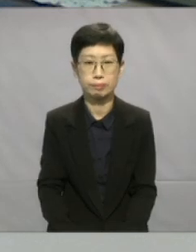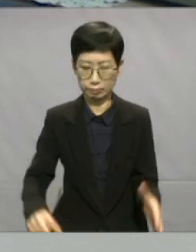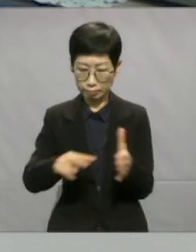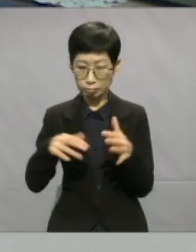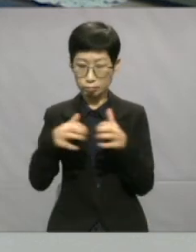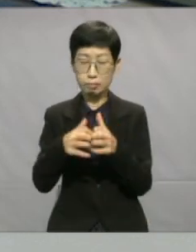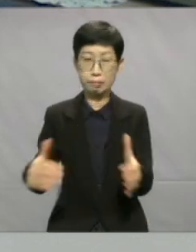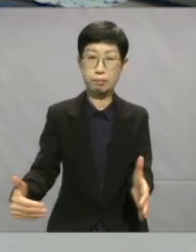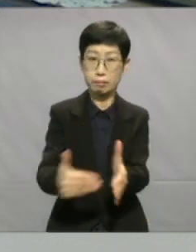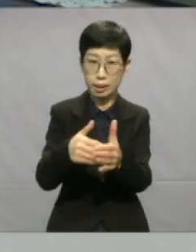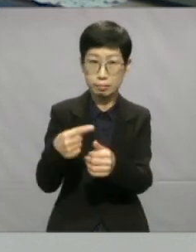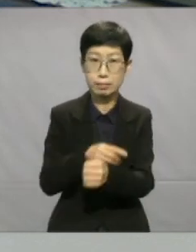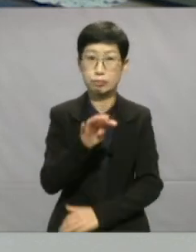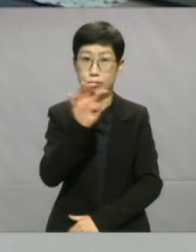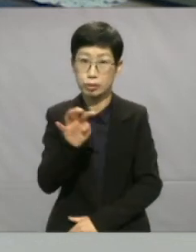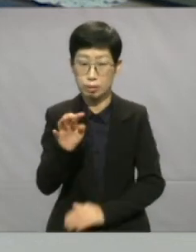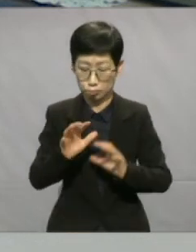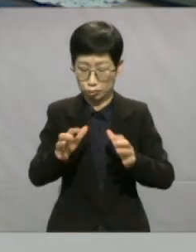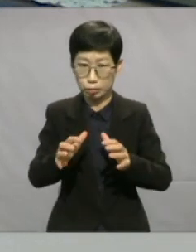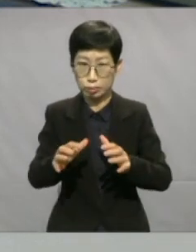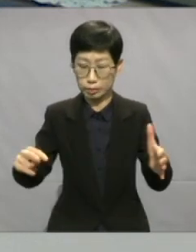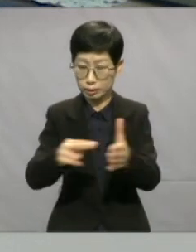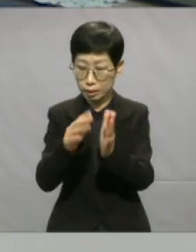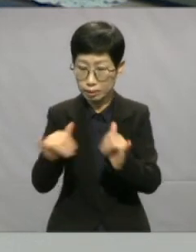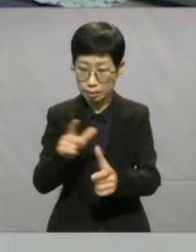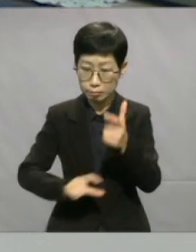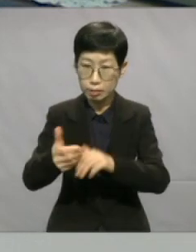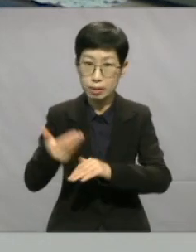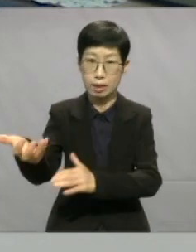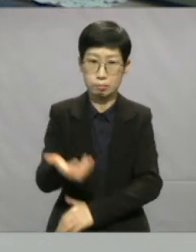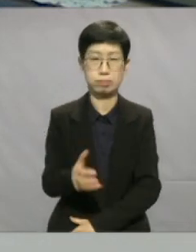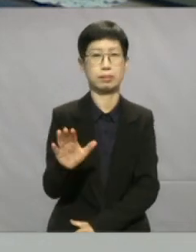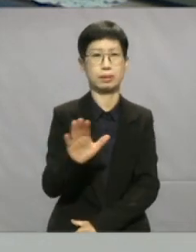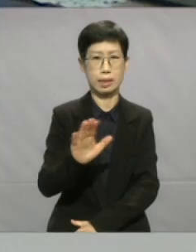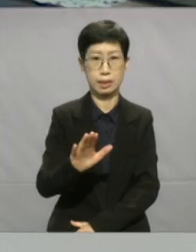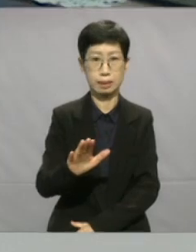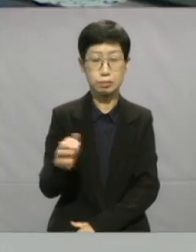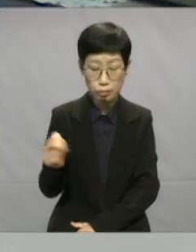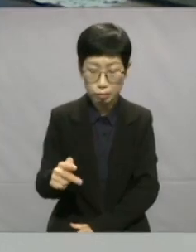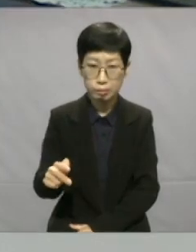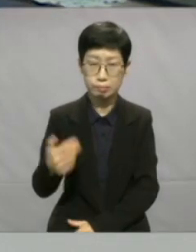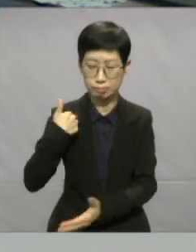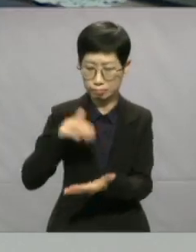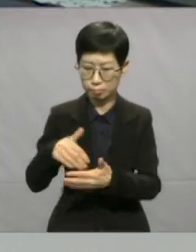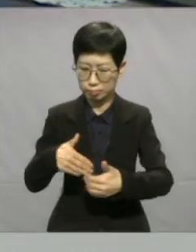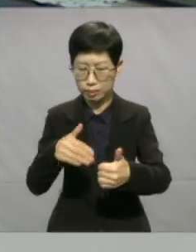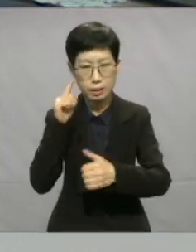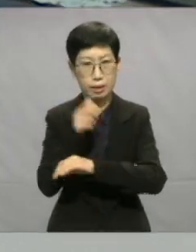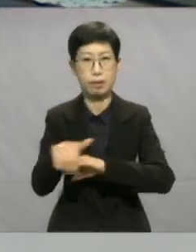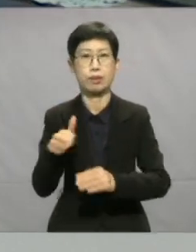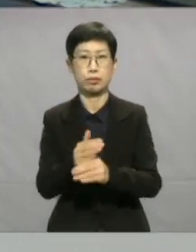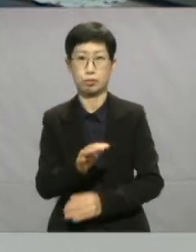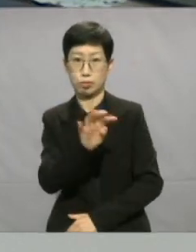시리아 내전이 끝나면서 유럽 각국은 시리아 난민들을 더 이상 받지 않거나 돌려보내려 하고 있습니다. 이미 유럽에 뿌리를